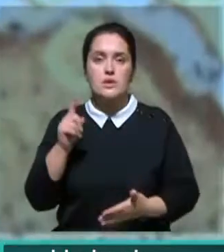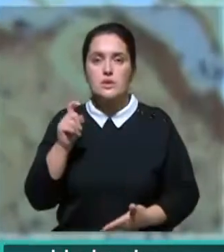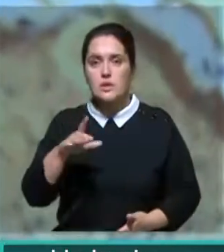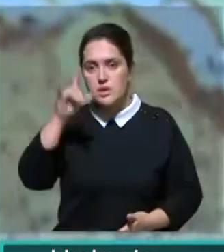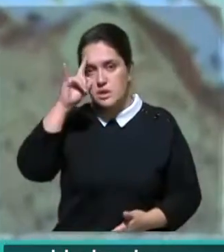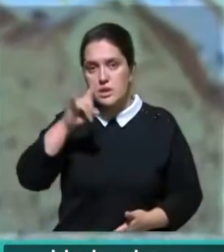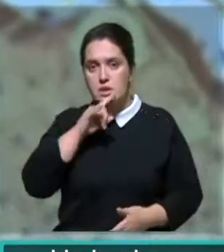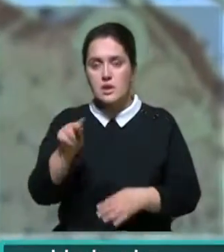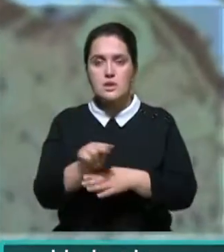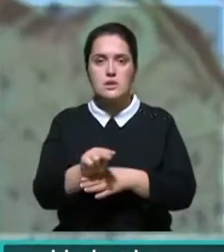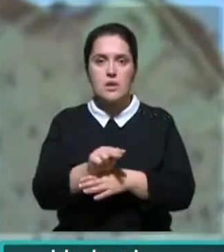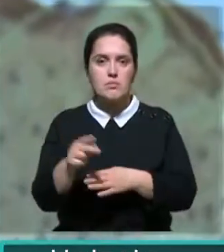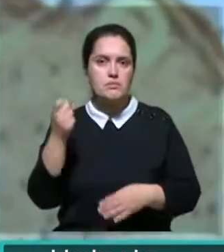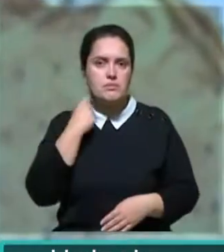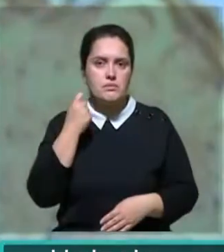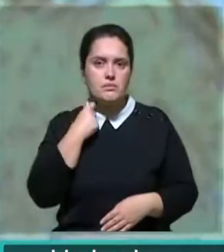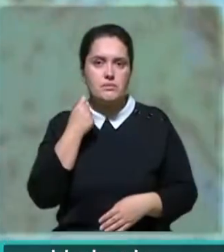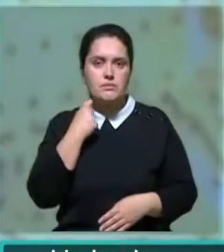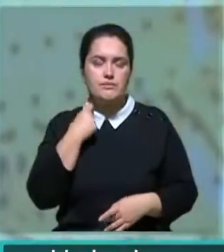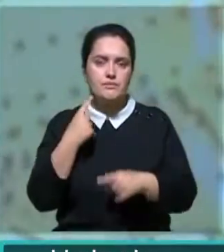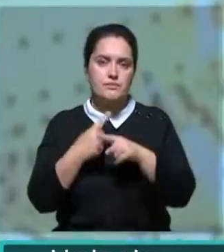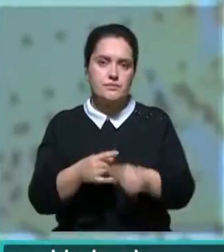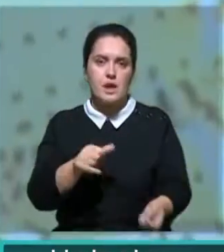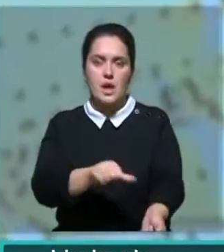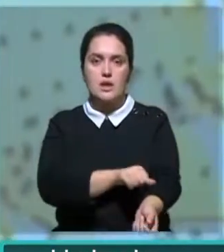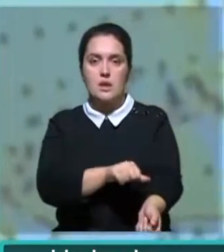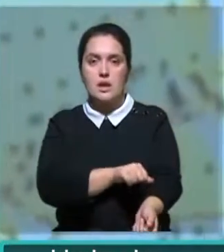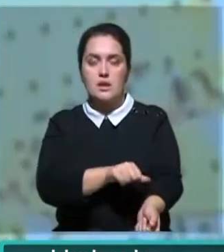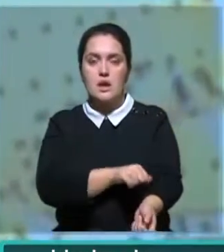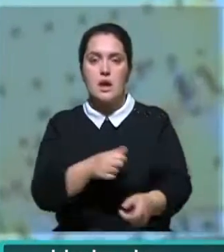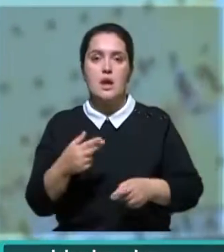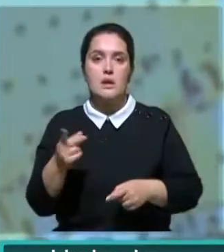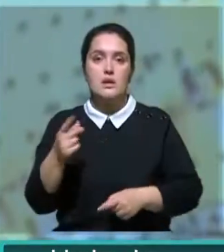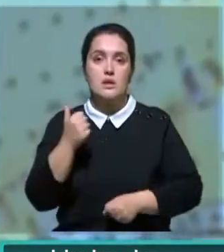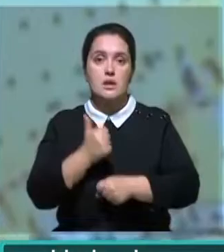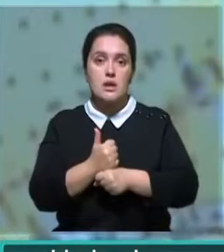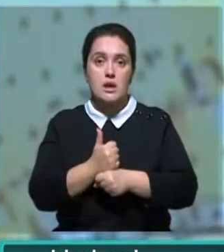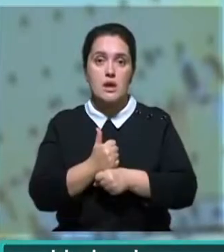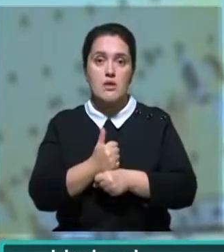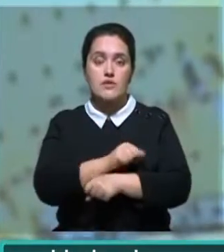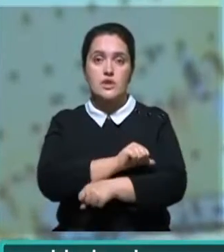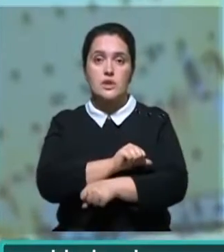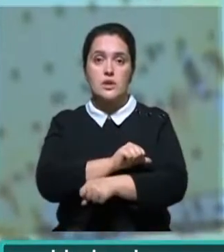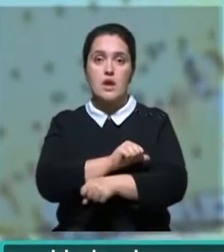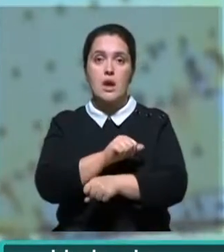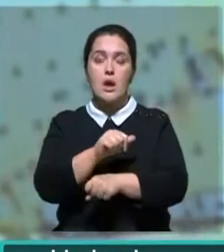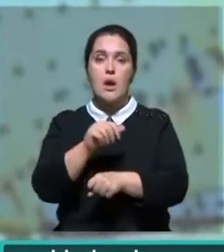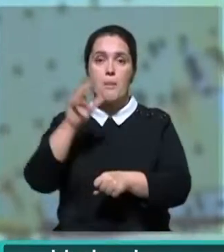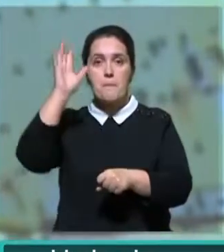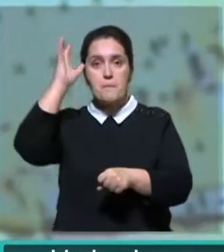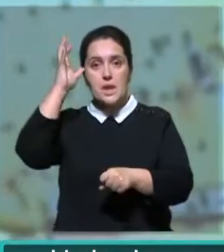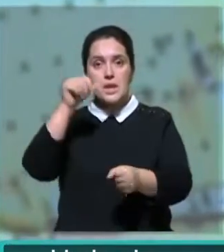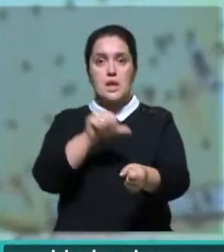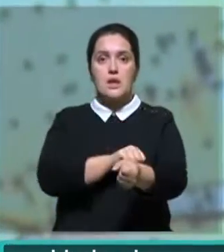Больше 100 тысяч казахстанцев лечатся от алкоголизма и наркомании. Это данные главного внештатного